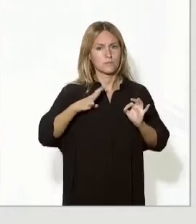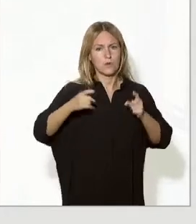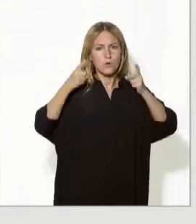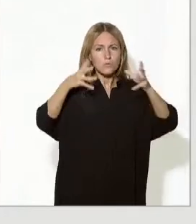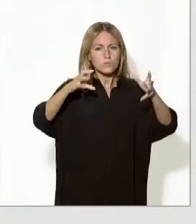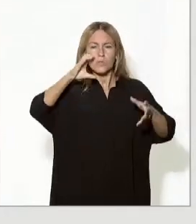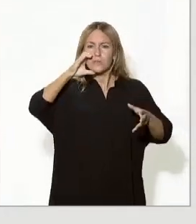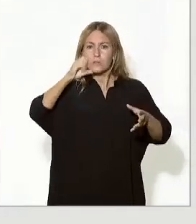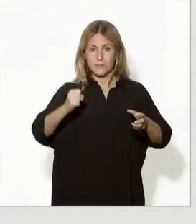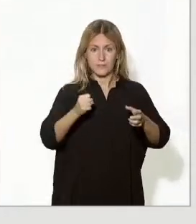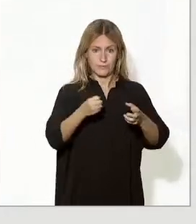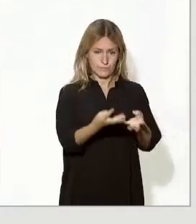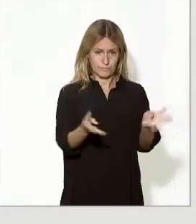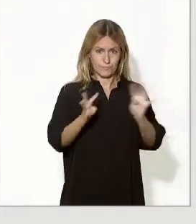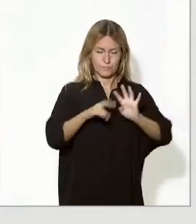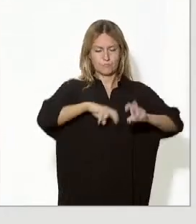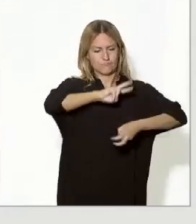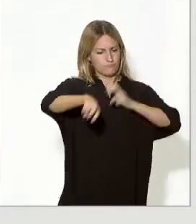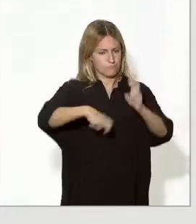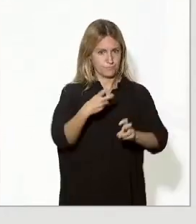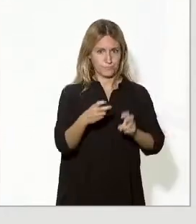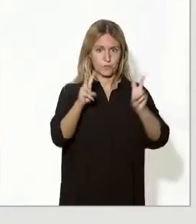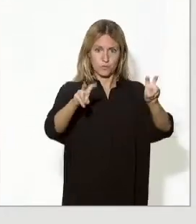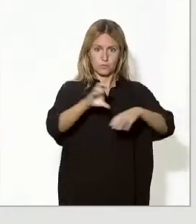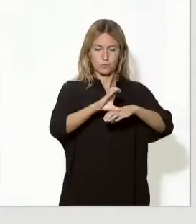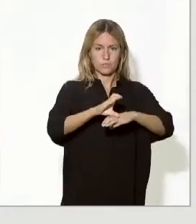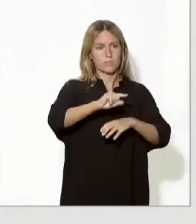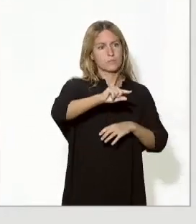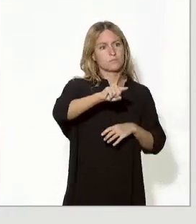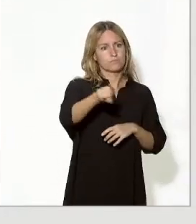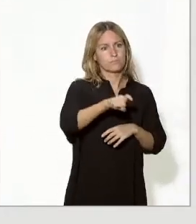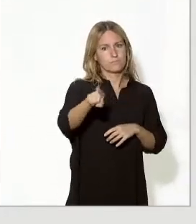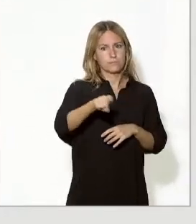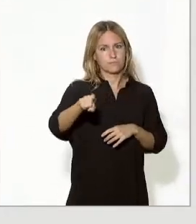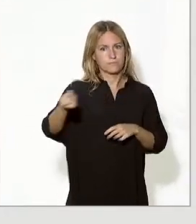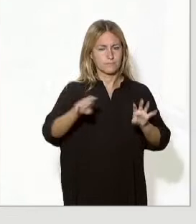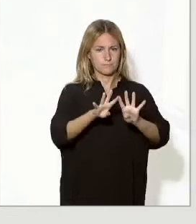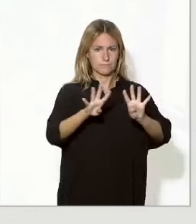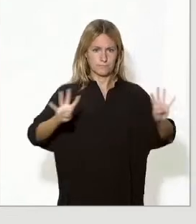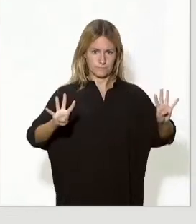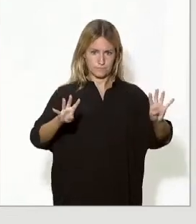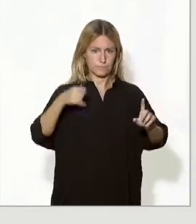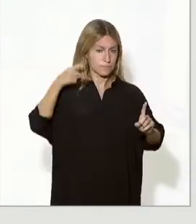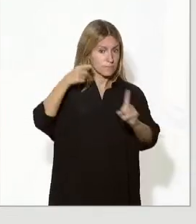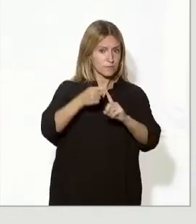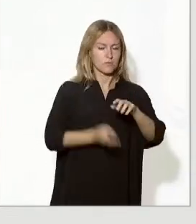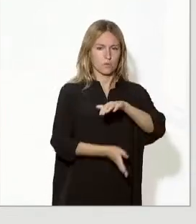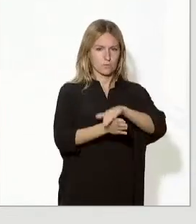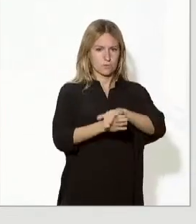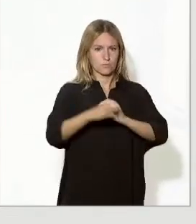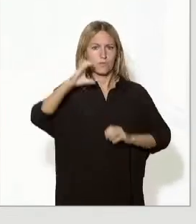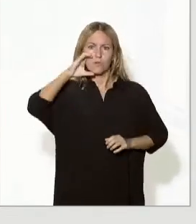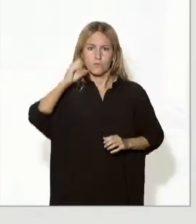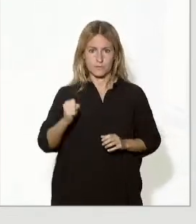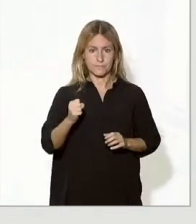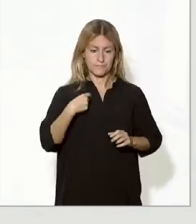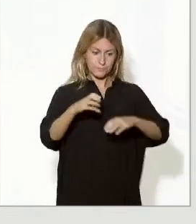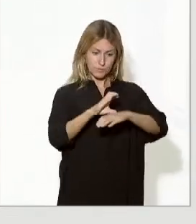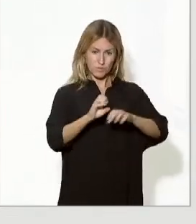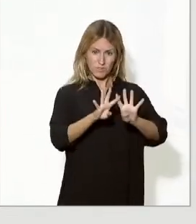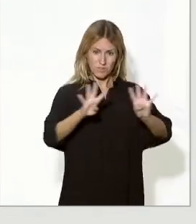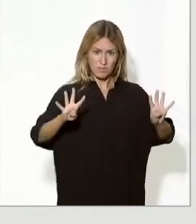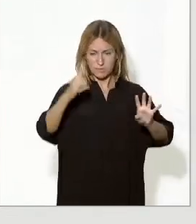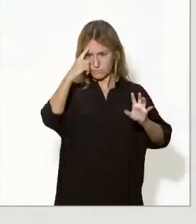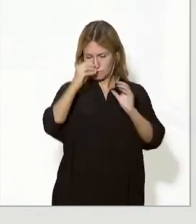Consell Executiu amb la incorporació de nous consellers i conselleres amb qui compartim una clara visió transformadora i